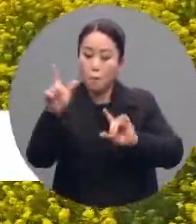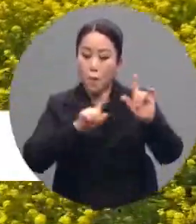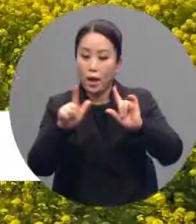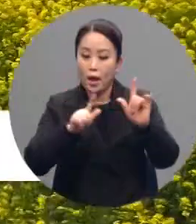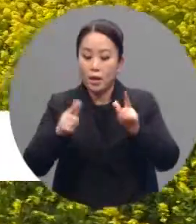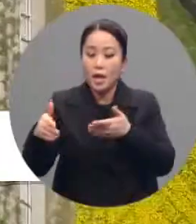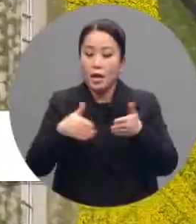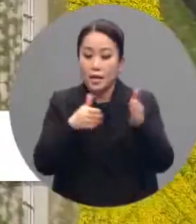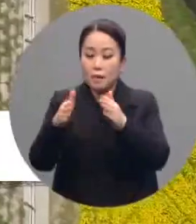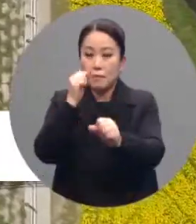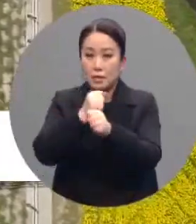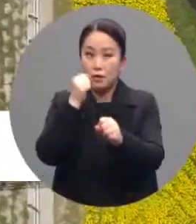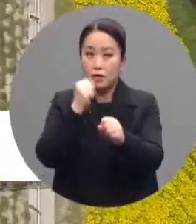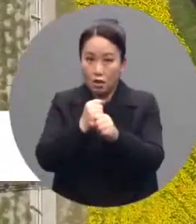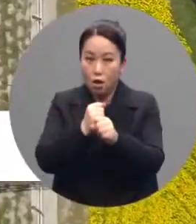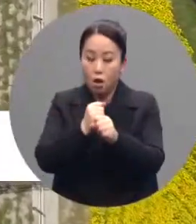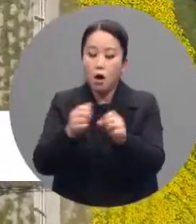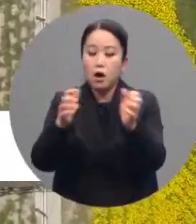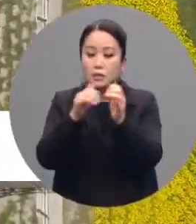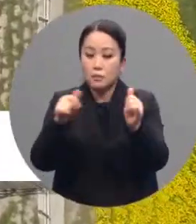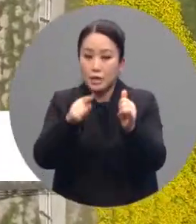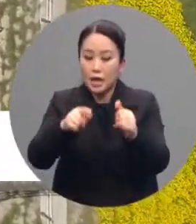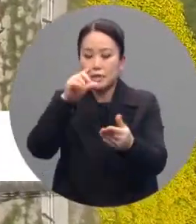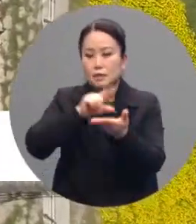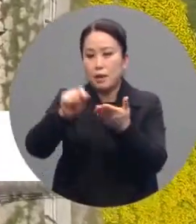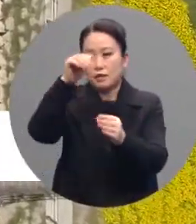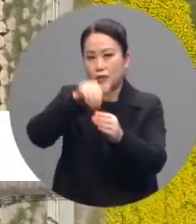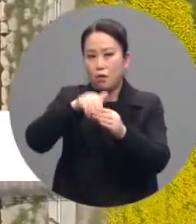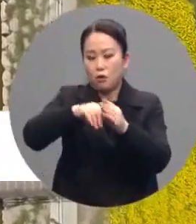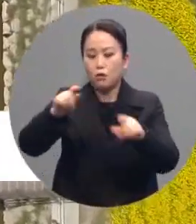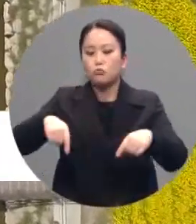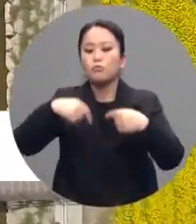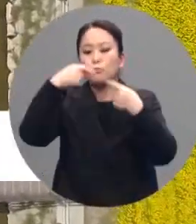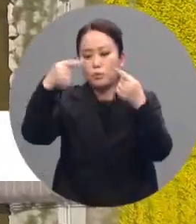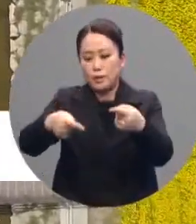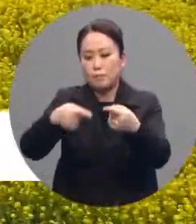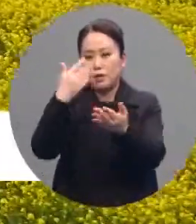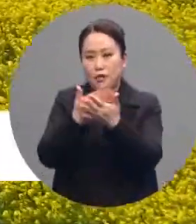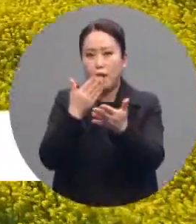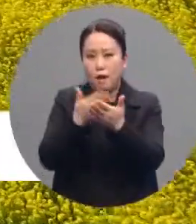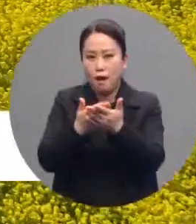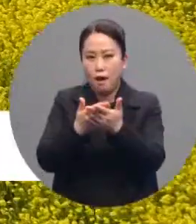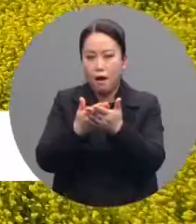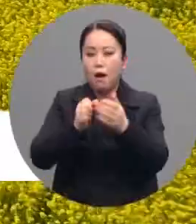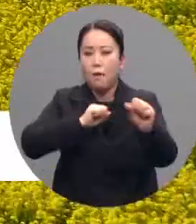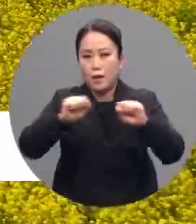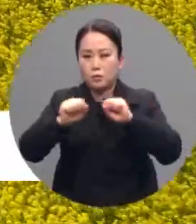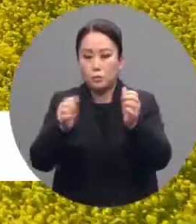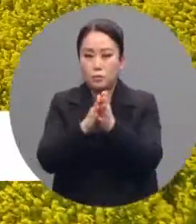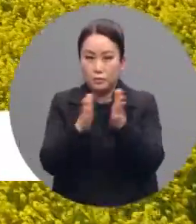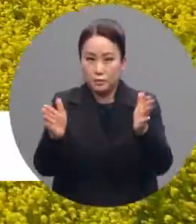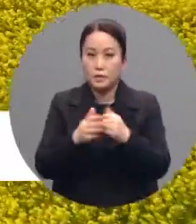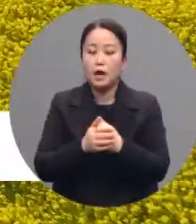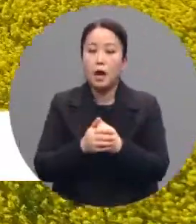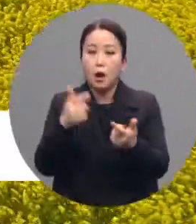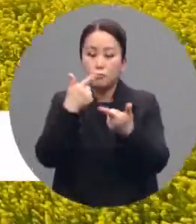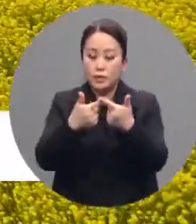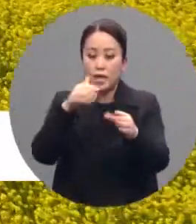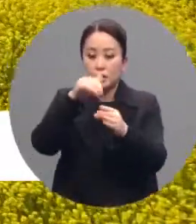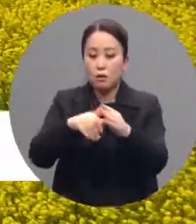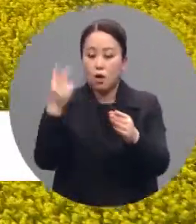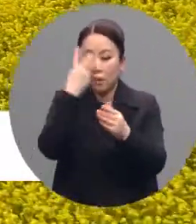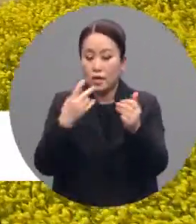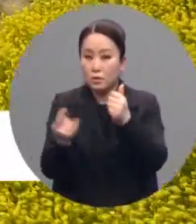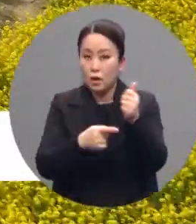나들이에 나선 유권자들의 상대로 지방선거 투표 참여를 당부하는 캠페인을 진행했습니다 부산 산건 이는